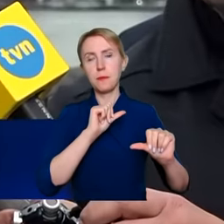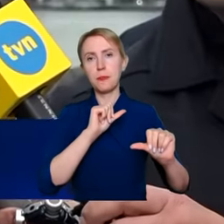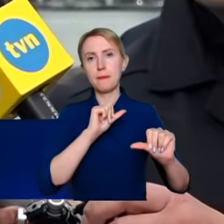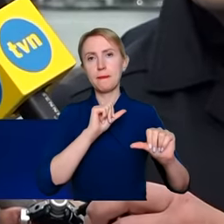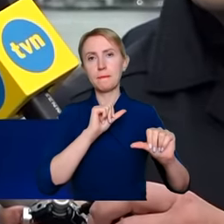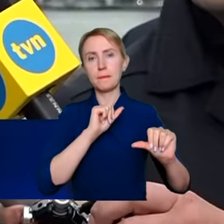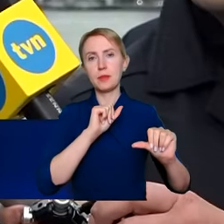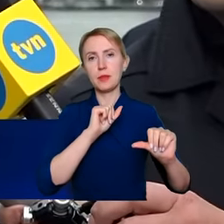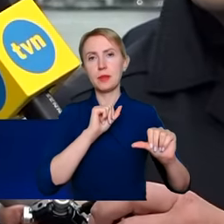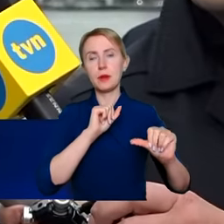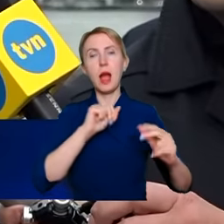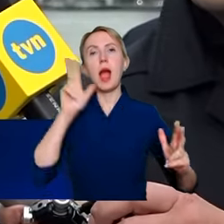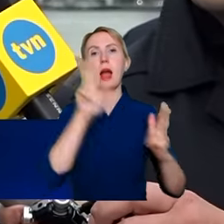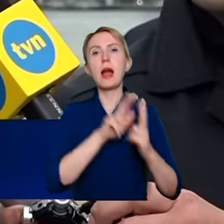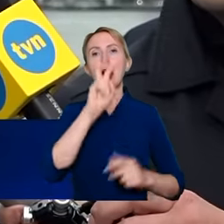po ataku Hamasu,